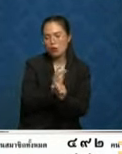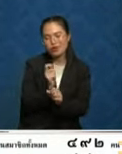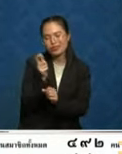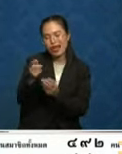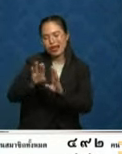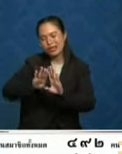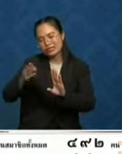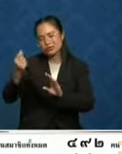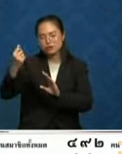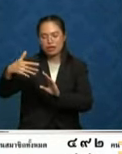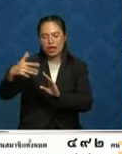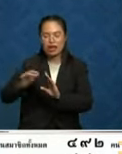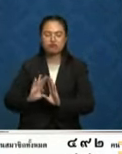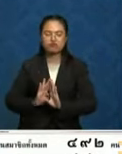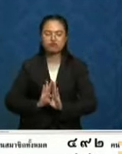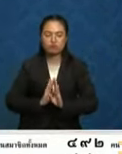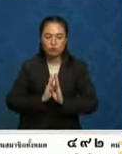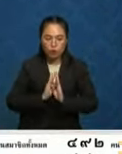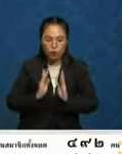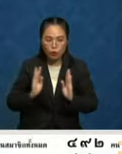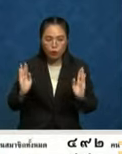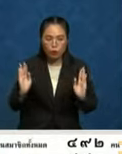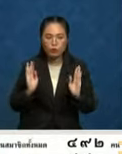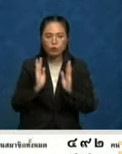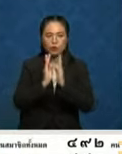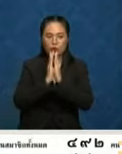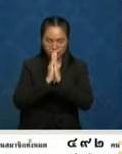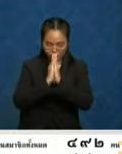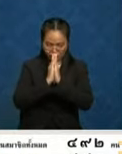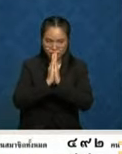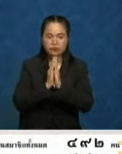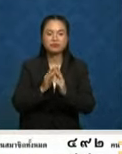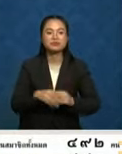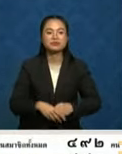เราเรียนครับขอบพระคุณครับท่านประธานครับ